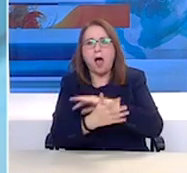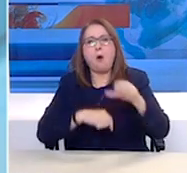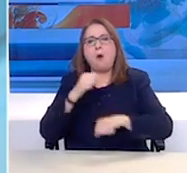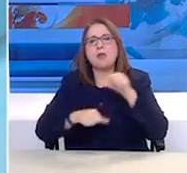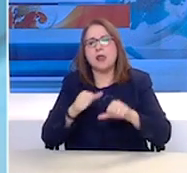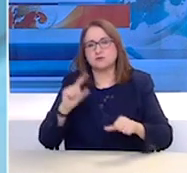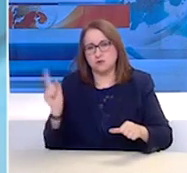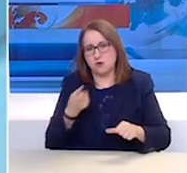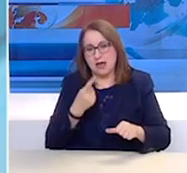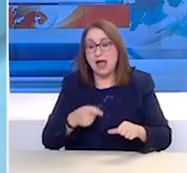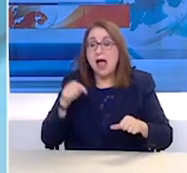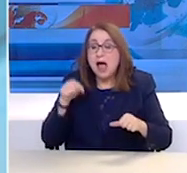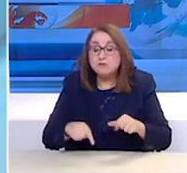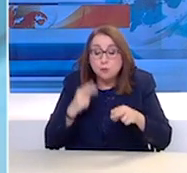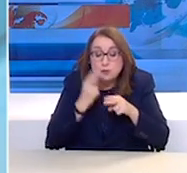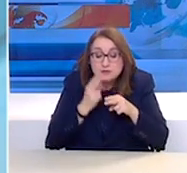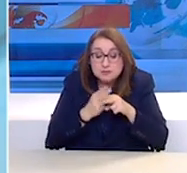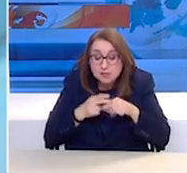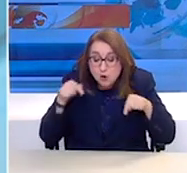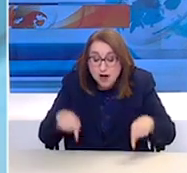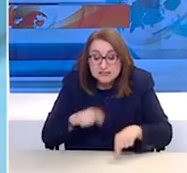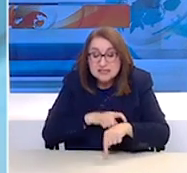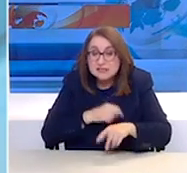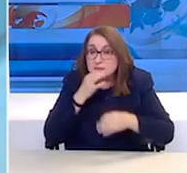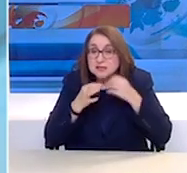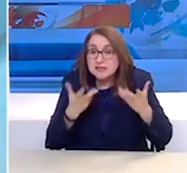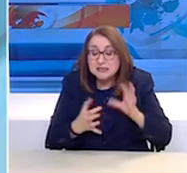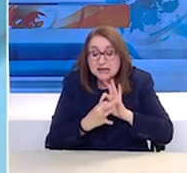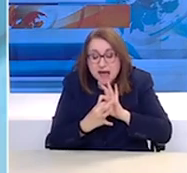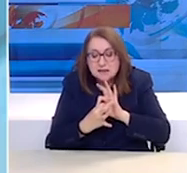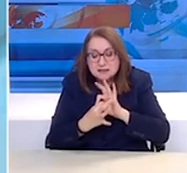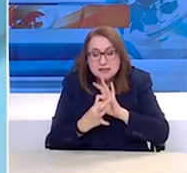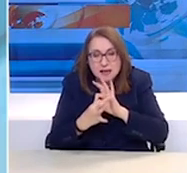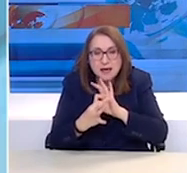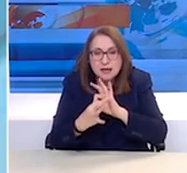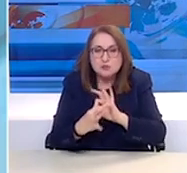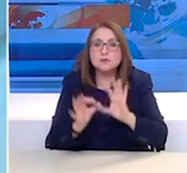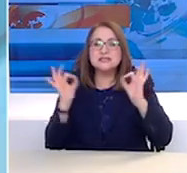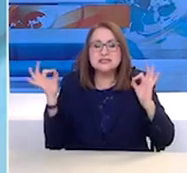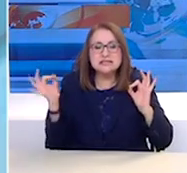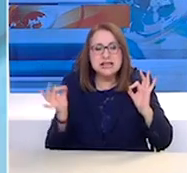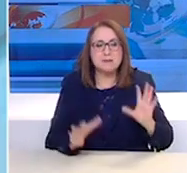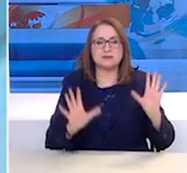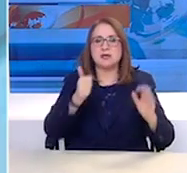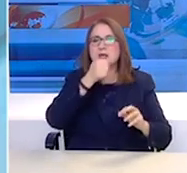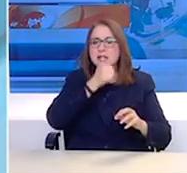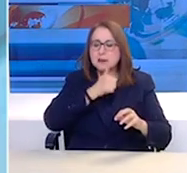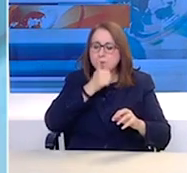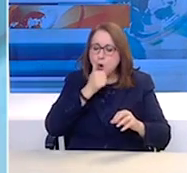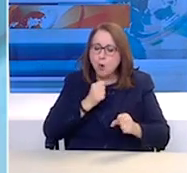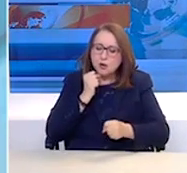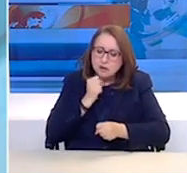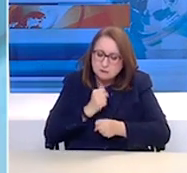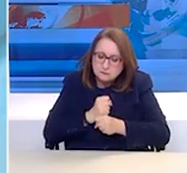προέχει, η συζήτηση που προέχει αυτή τη στιγμή, είναι να μπορέσουμε να συνεχίσουμε να είμαστε συνεπείς με την υπομονή και την επιμονή και